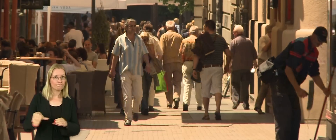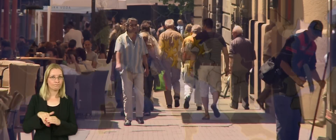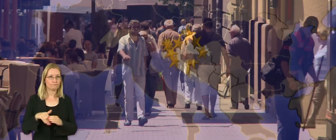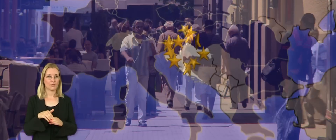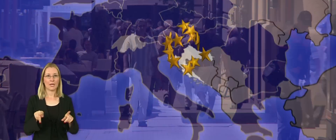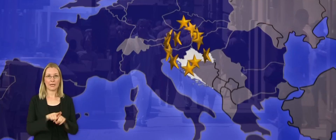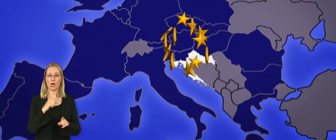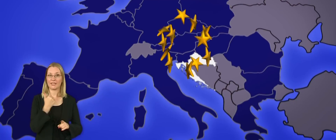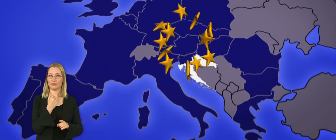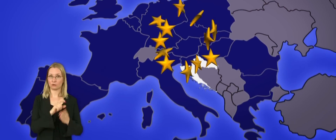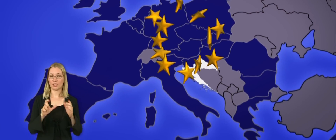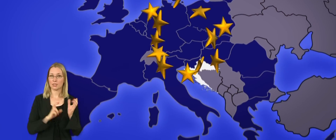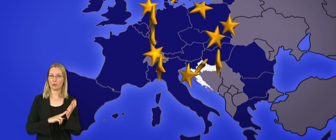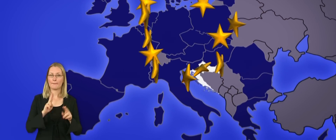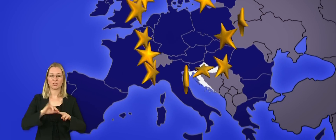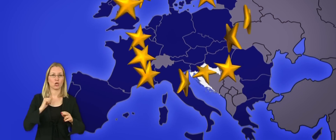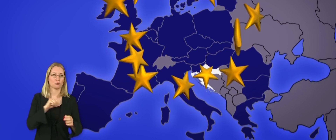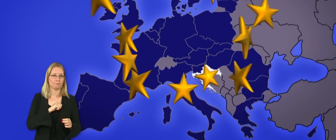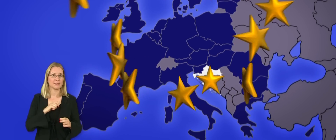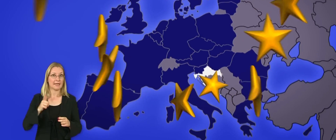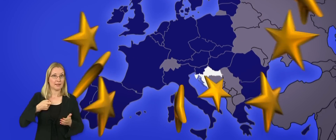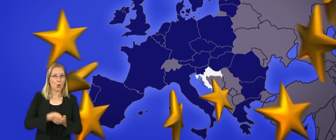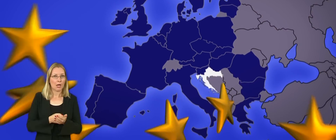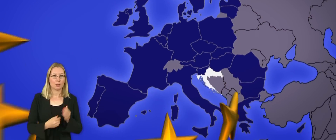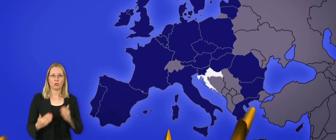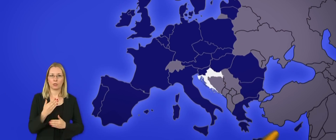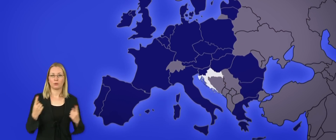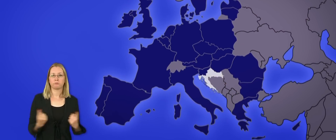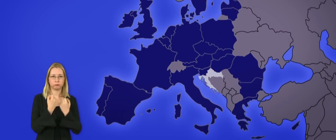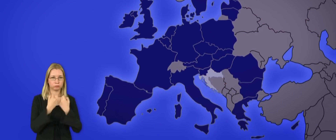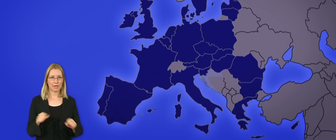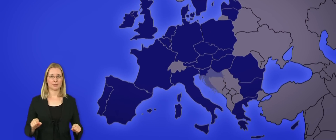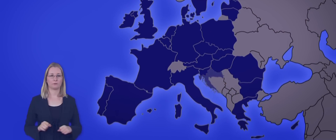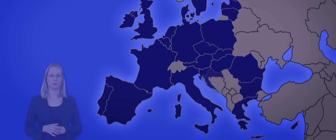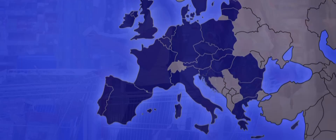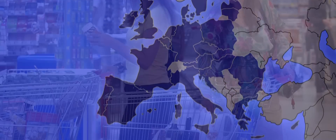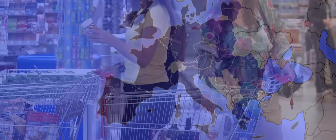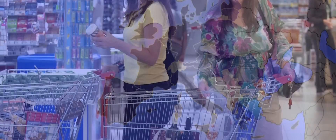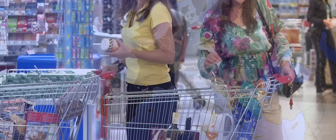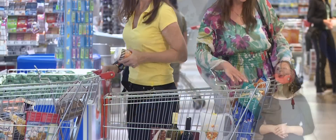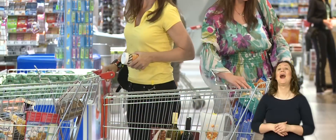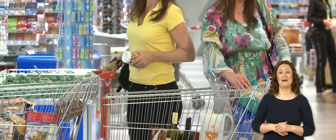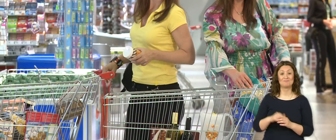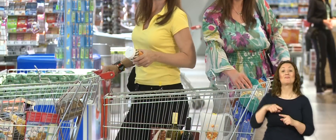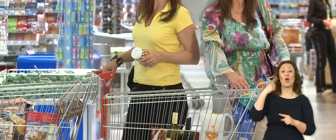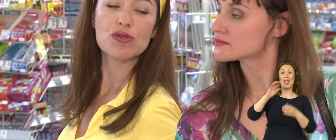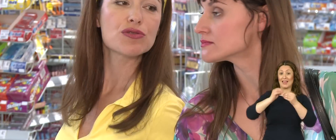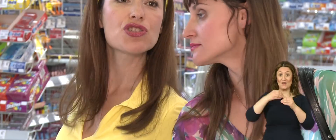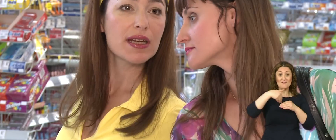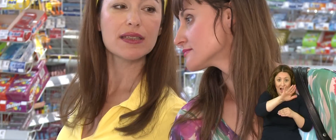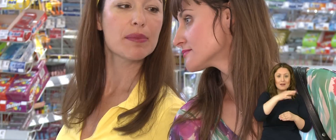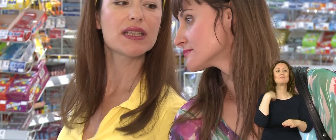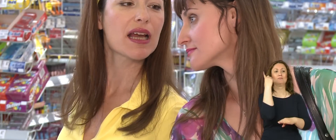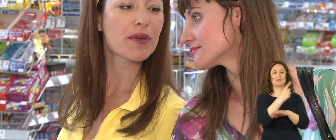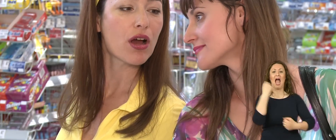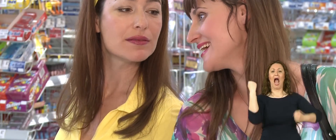mjesta. Hrvatska kao jedna od članica Unije bit će još zanimljivija stranim ulagačima, što će dodatno poticati razvoj. E onda ćemo po izlasku iz